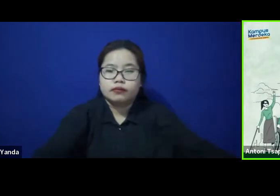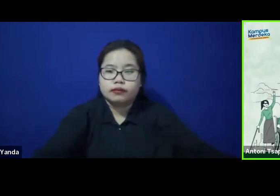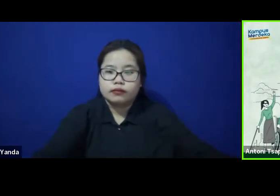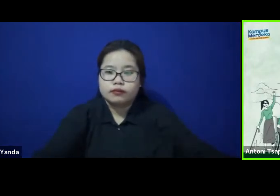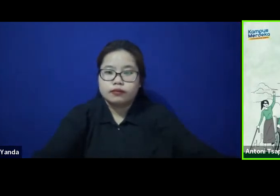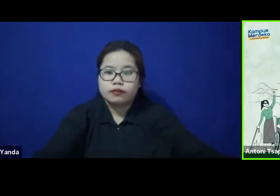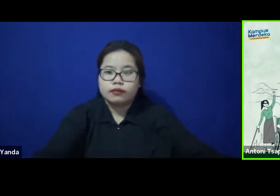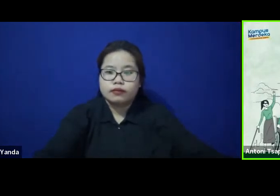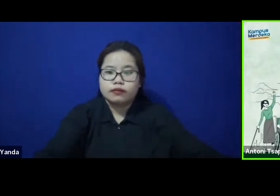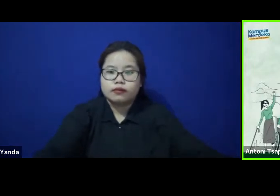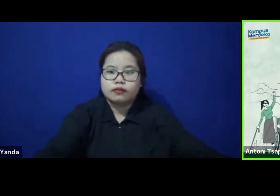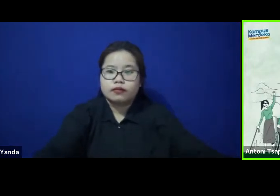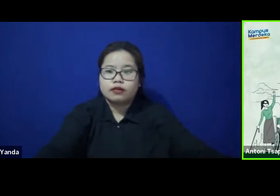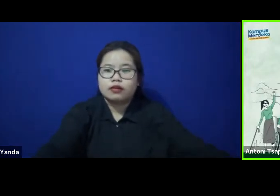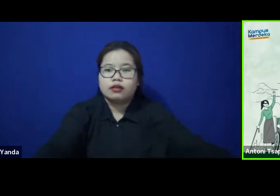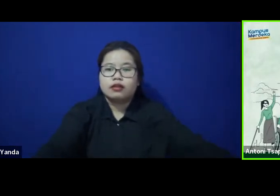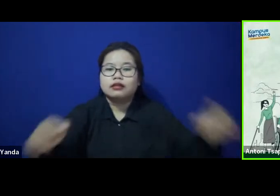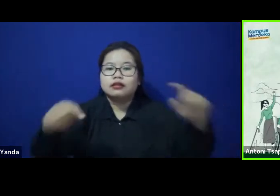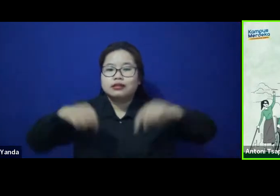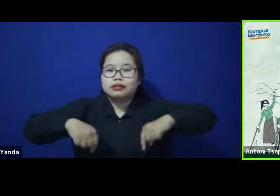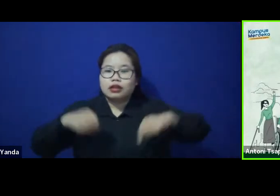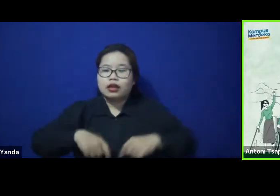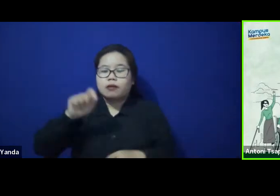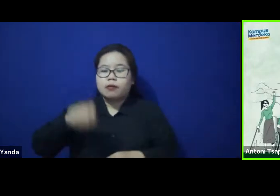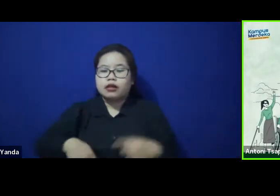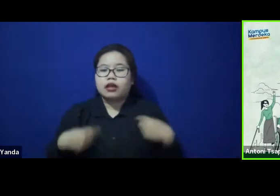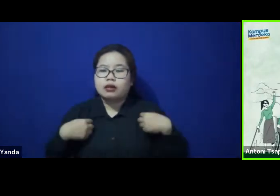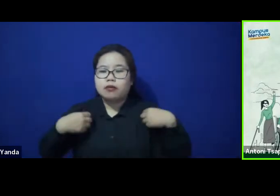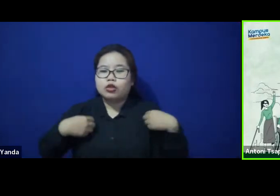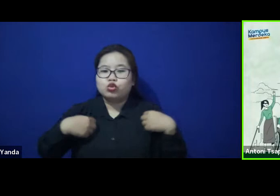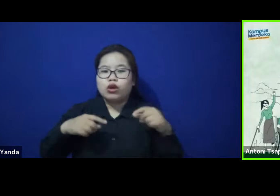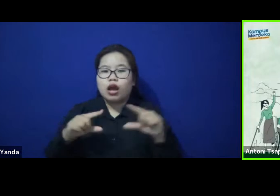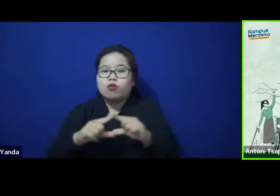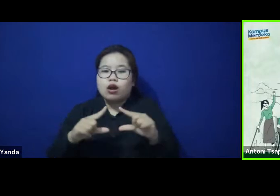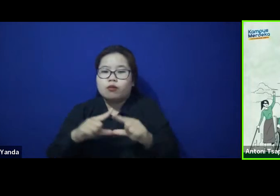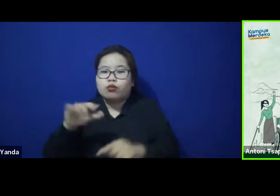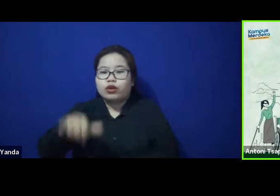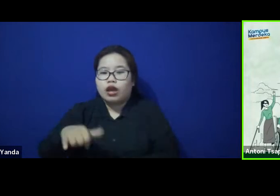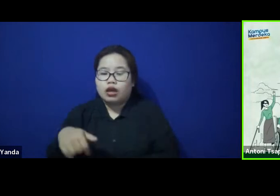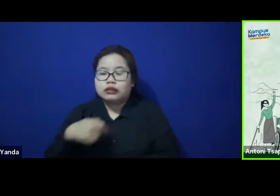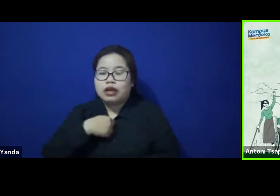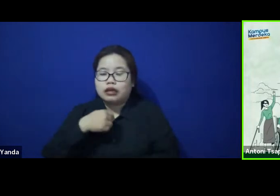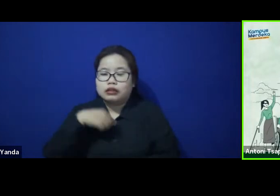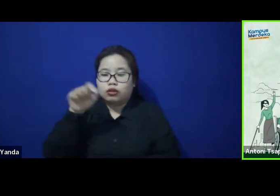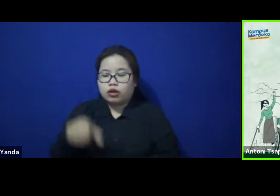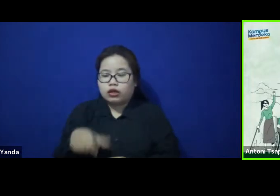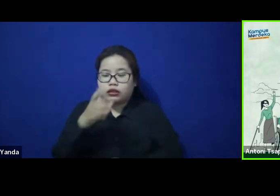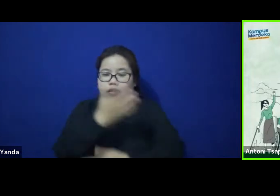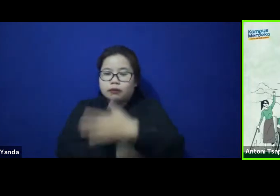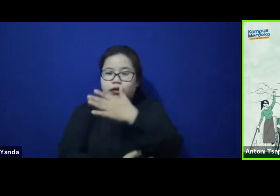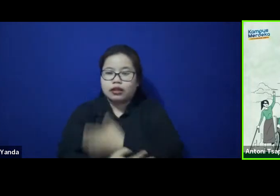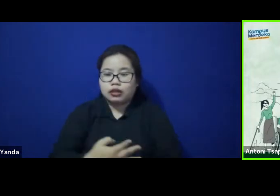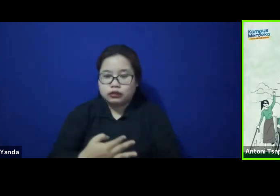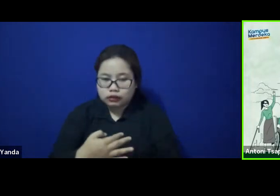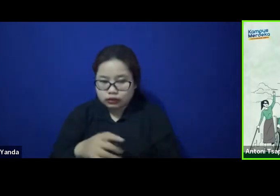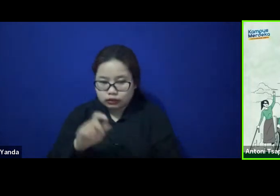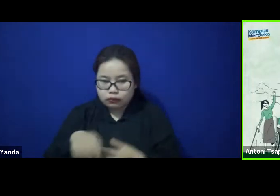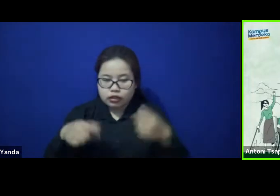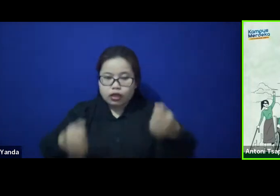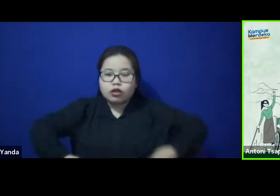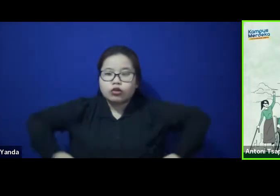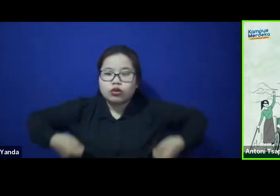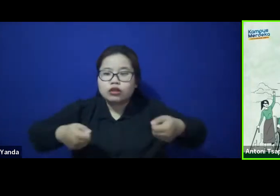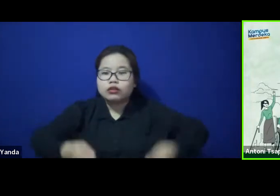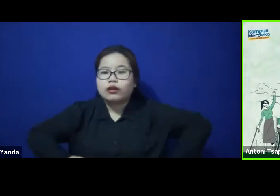menggunakan baju kemeja abu-abu ya. Saya penyandang disabilitas, pengguna kursi roda